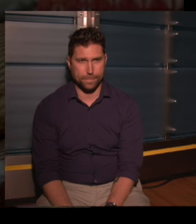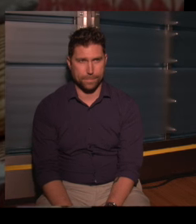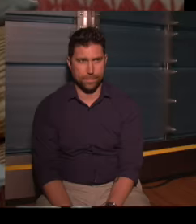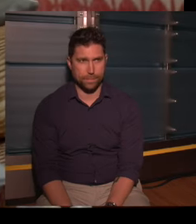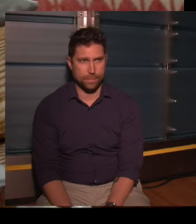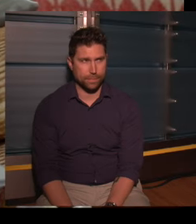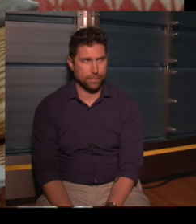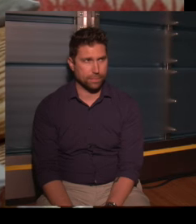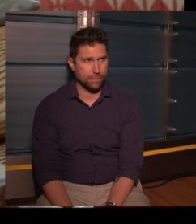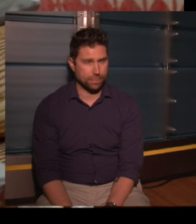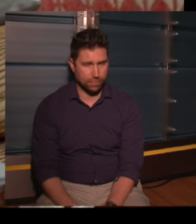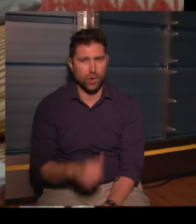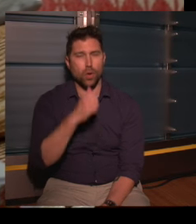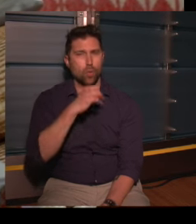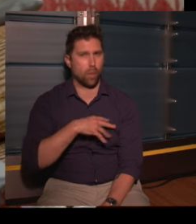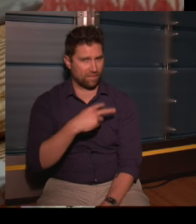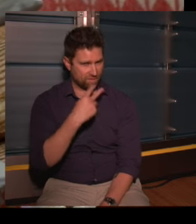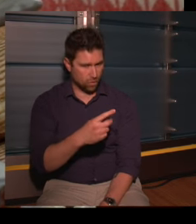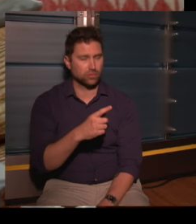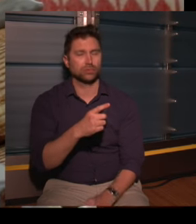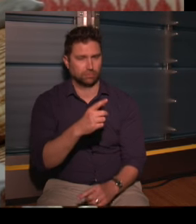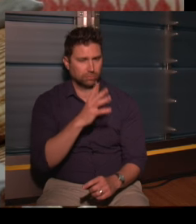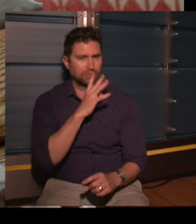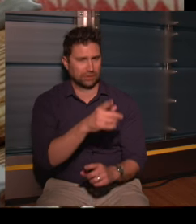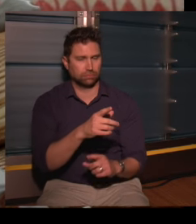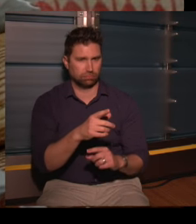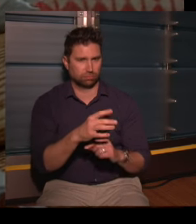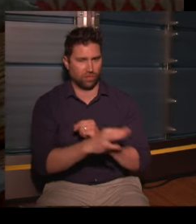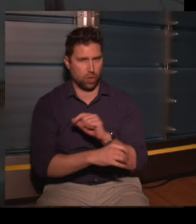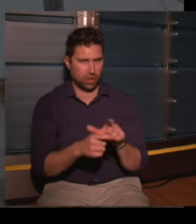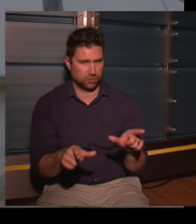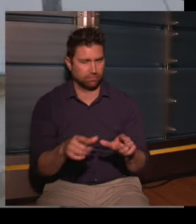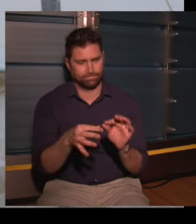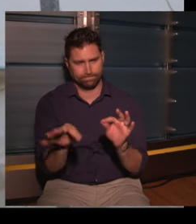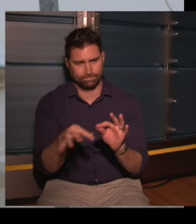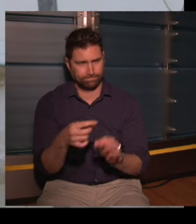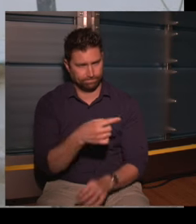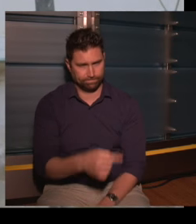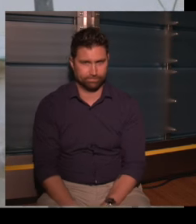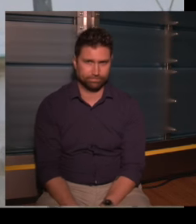هو صح، احنا بالنهاية بنعتبر لاجئين، يعني سواء بأي بلد تاني